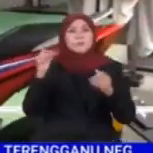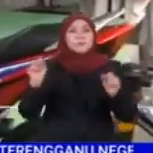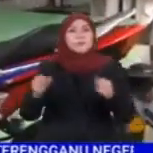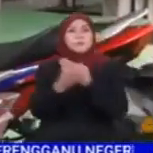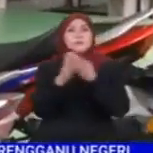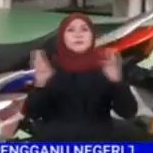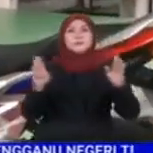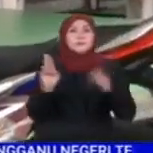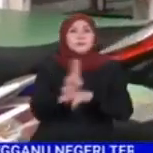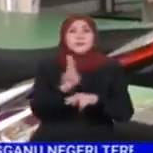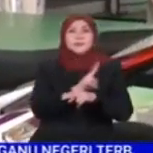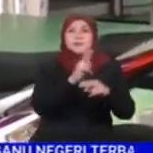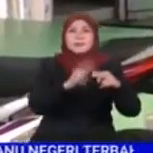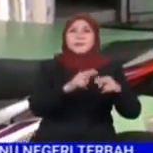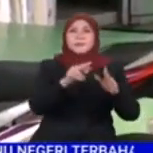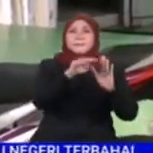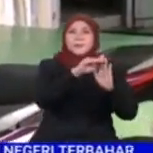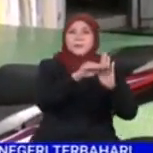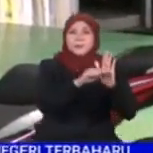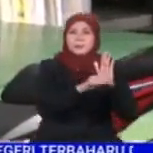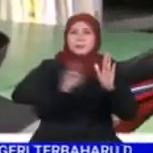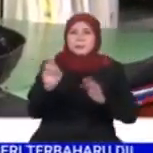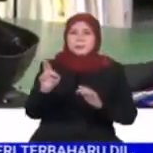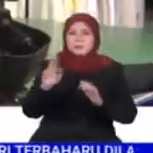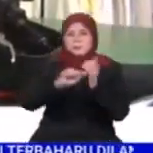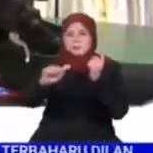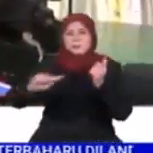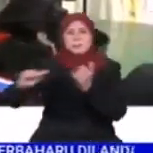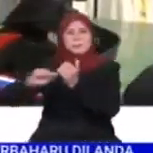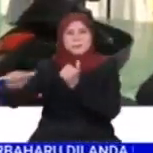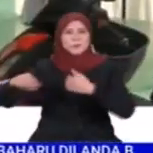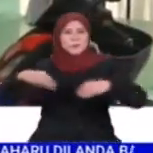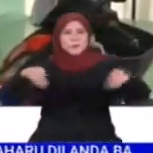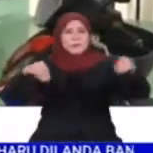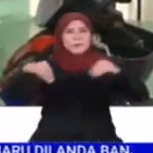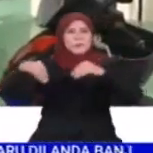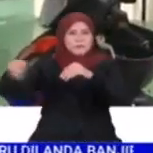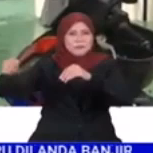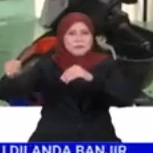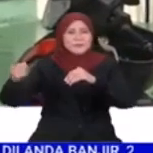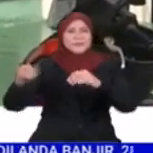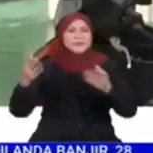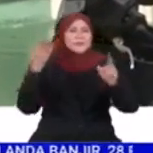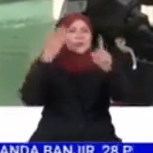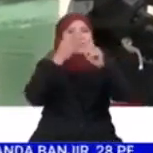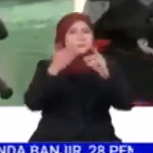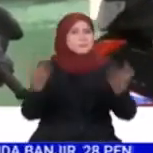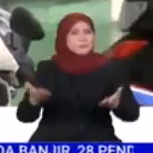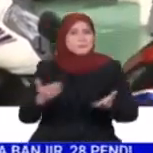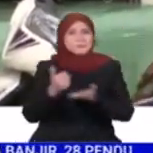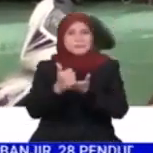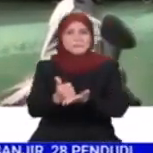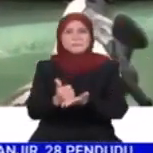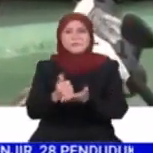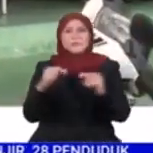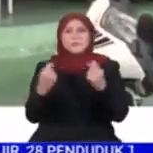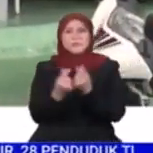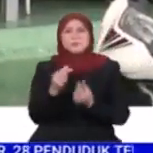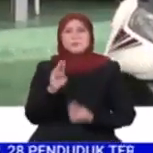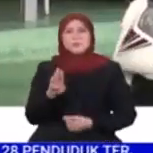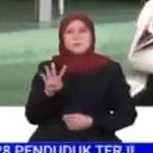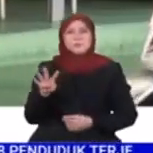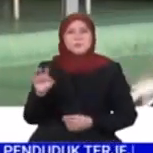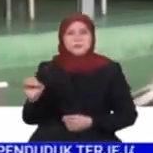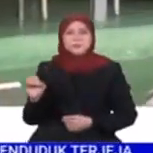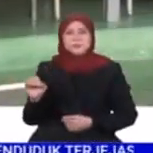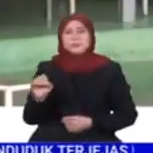bebas menggunakan nama Menu Rahmah untuk mempromosikan jualan mereka yang bertujuan untuk membantu golongan